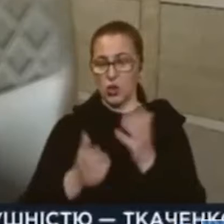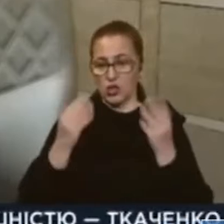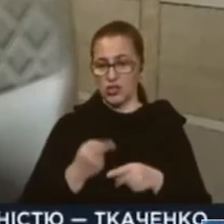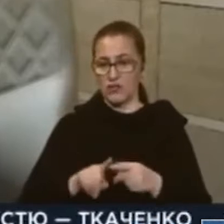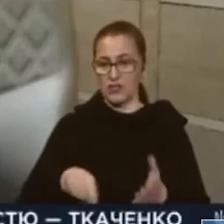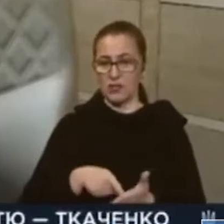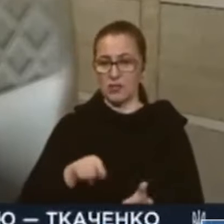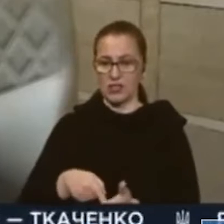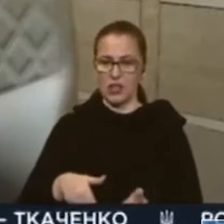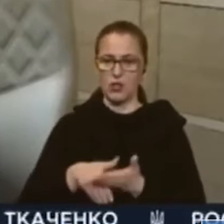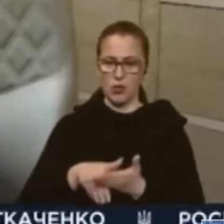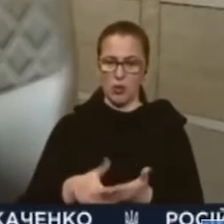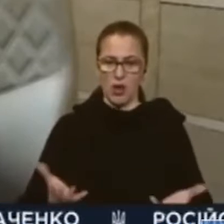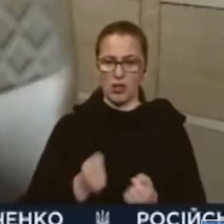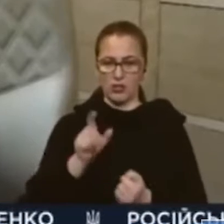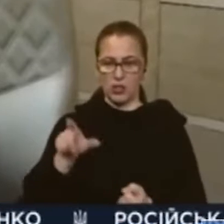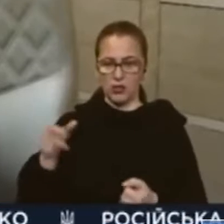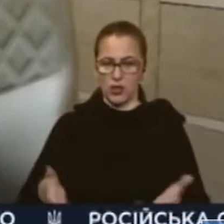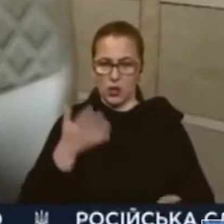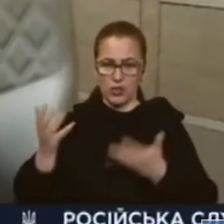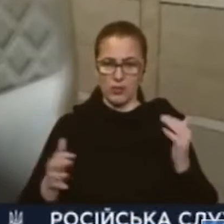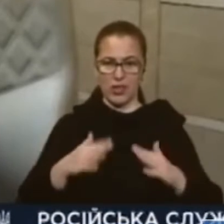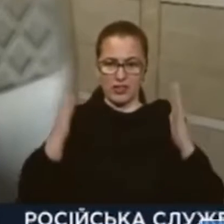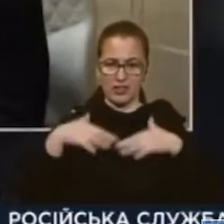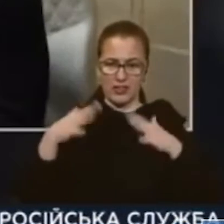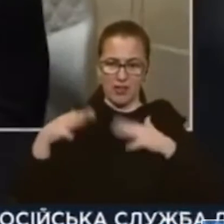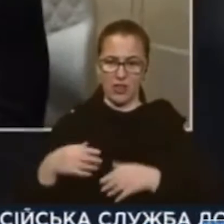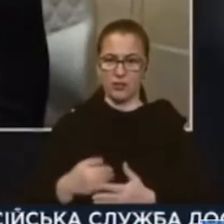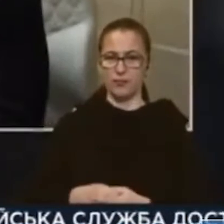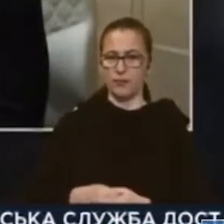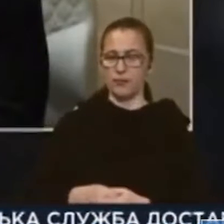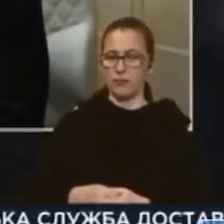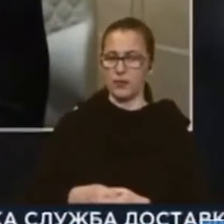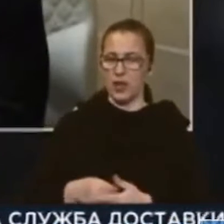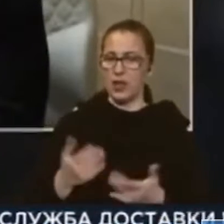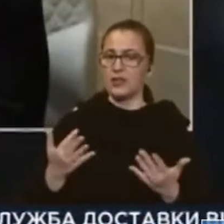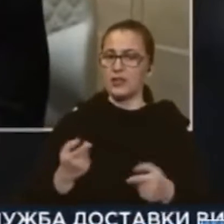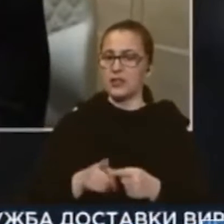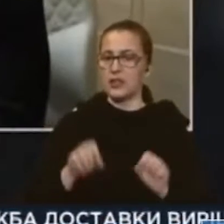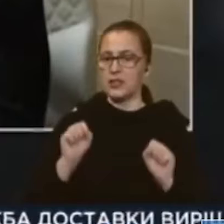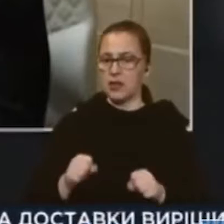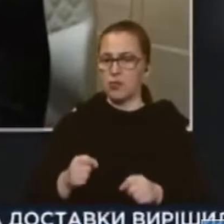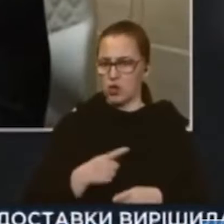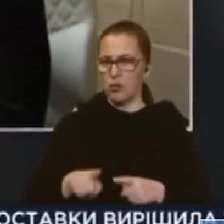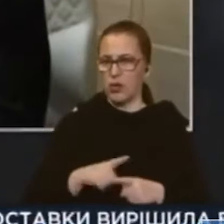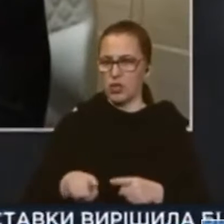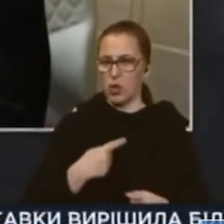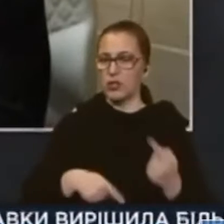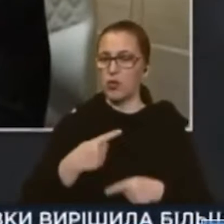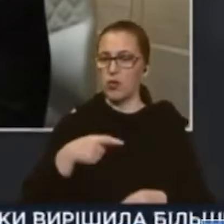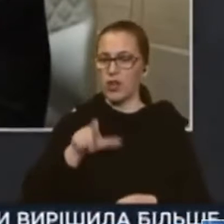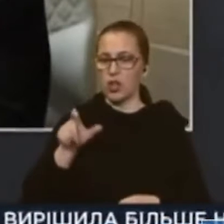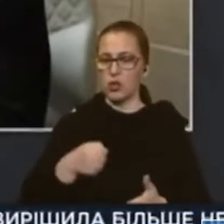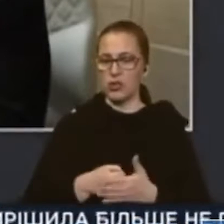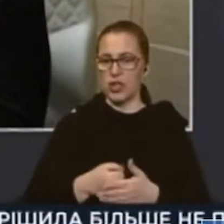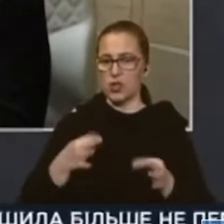ці міста і допомагають рятувальникам розбирати завали. А наскільки це може прискорити? Наскільки це може прискорити повернення людей